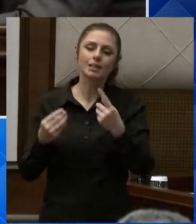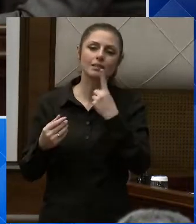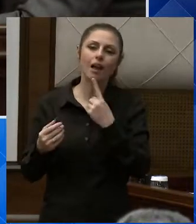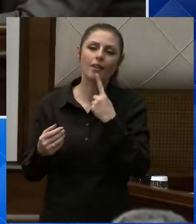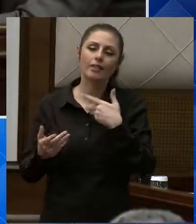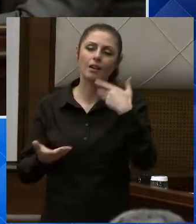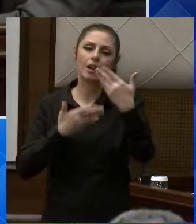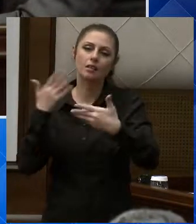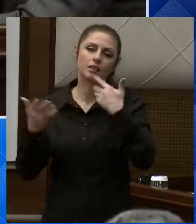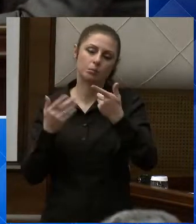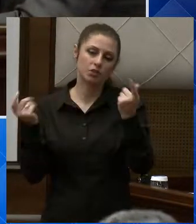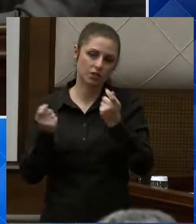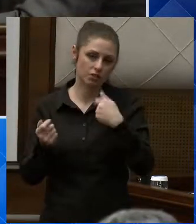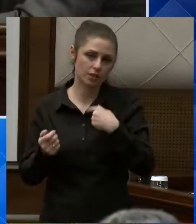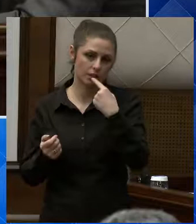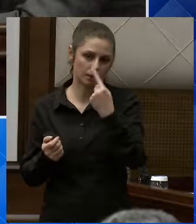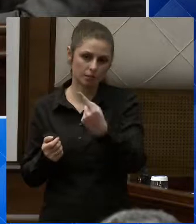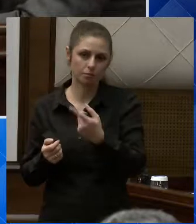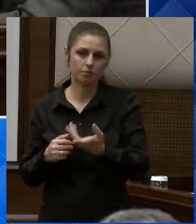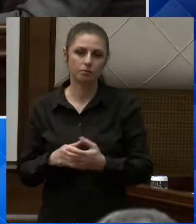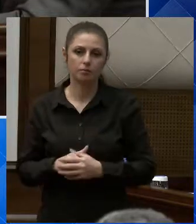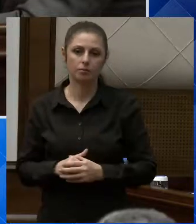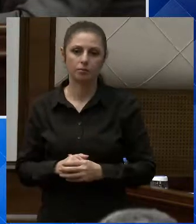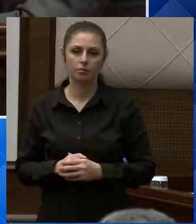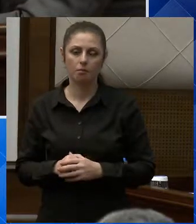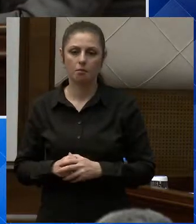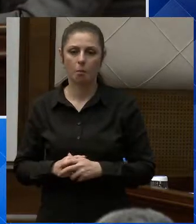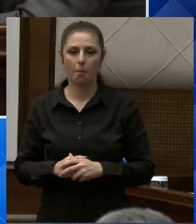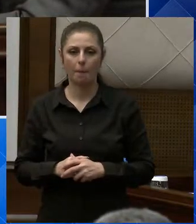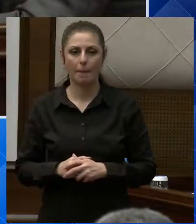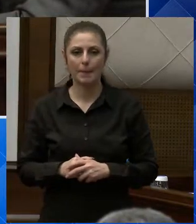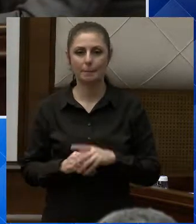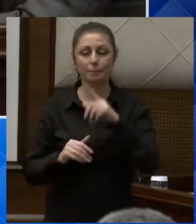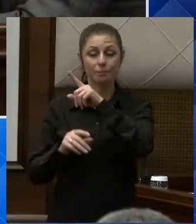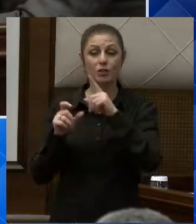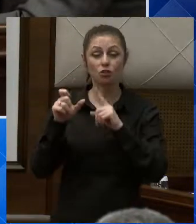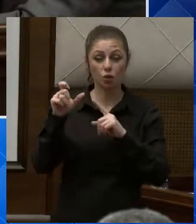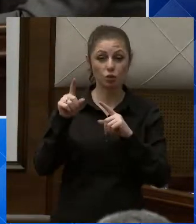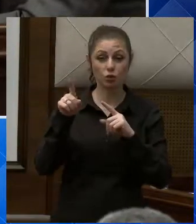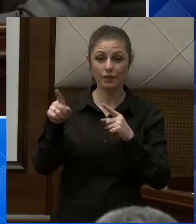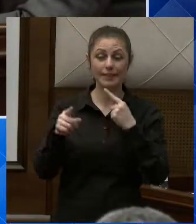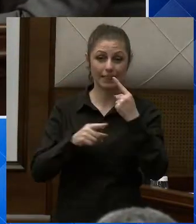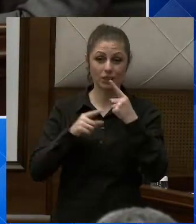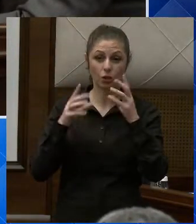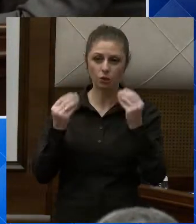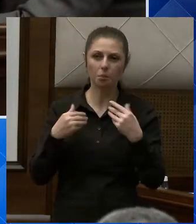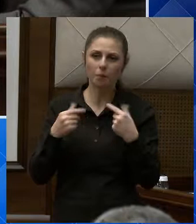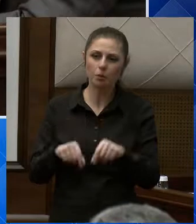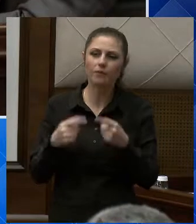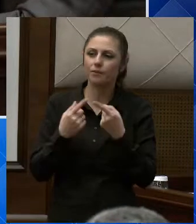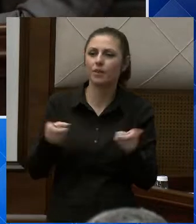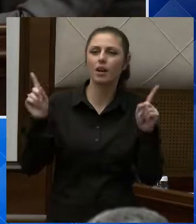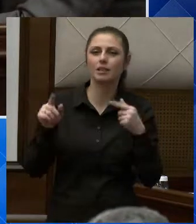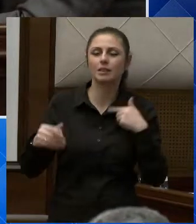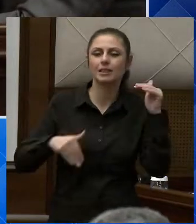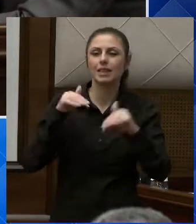net olarak ifade edeceğiz dedim. Coşkun Bey'in dediği gibi, zaten Coşkun Bey'in dediklerini söyleyecek olsam Bu partide siyaset yapmayız.